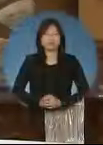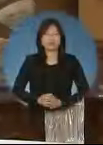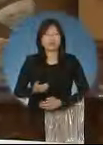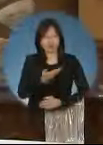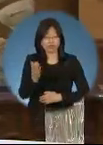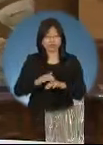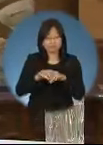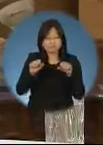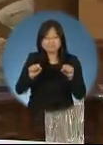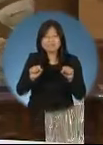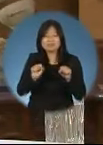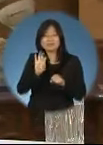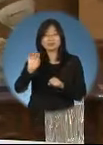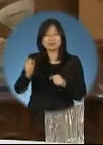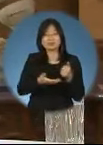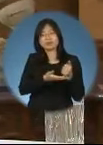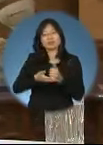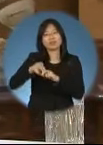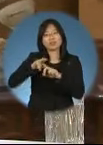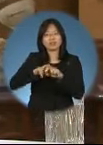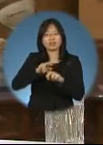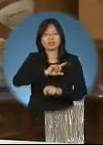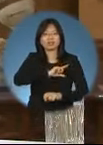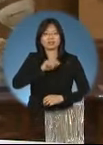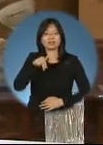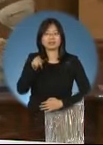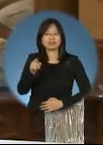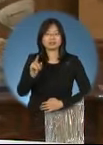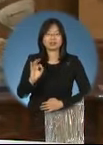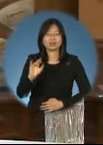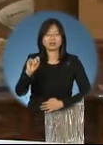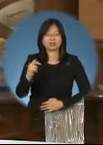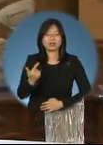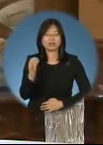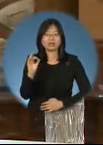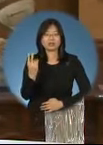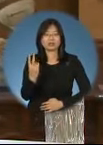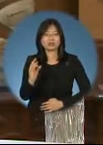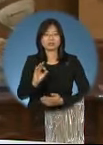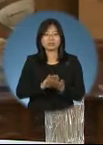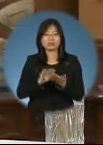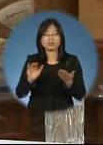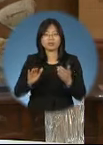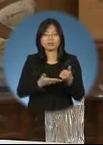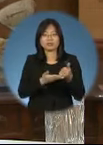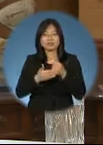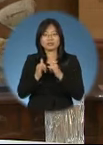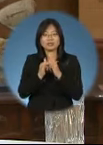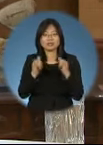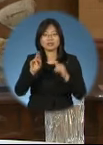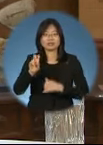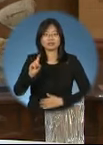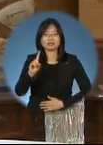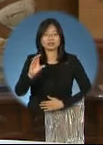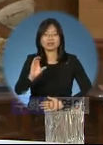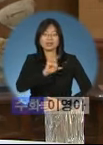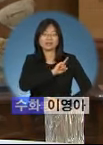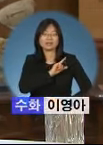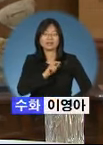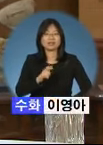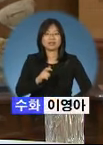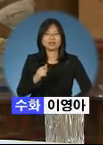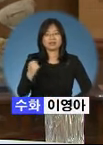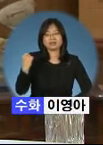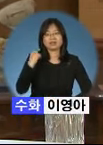여러분 안녕하십니까? EBS 초대석 정관용입니다. 오늘 초대한 분은요, 21세기에 가장 영향력 있는 아티스트 가운데